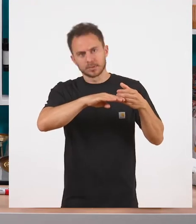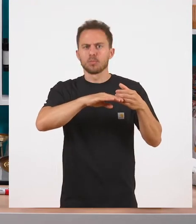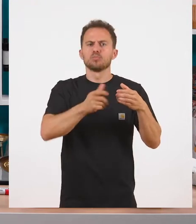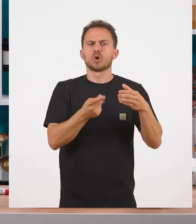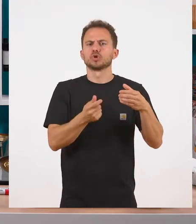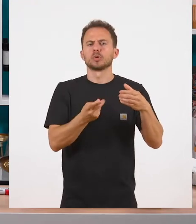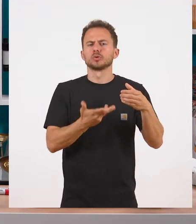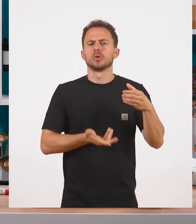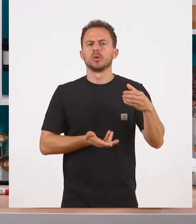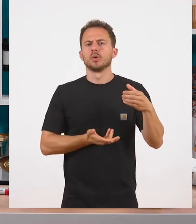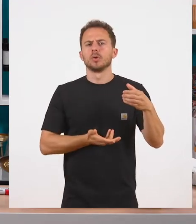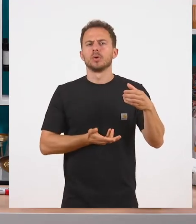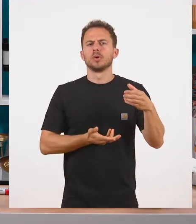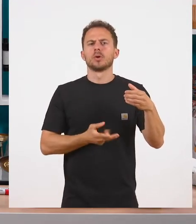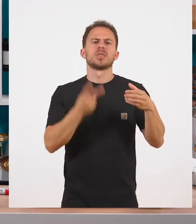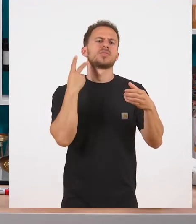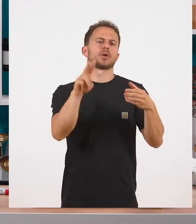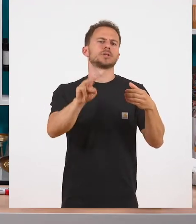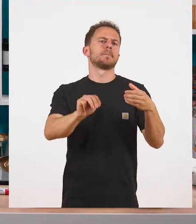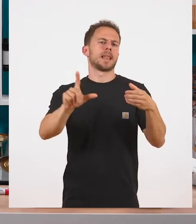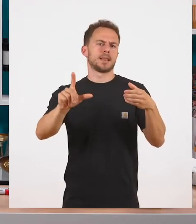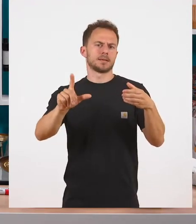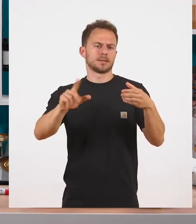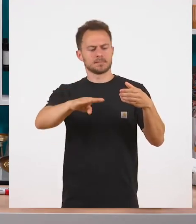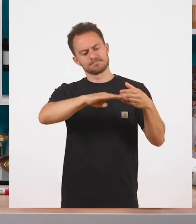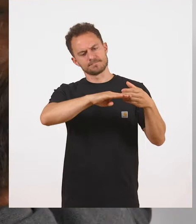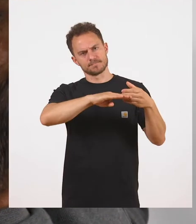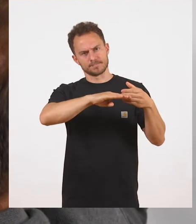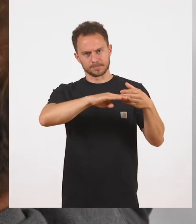αρχικά είναι 200 ml.